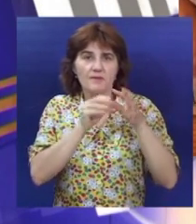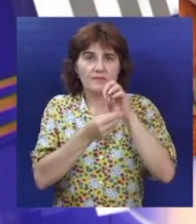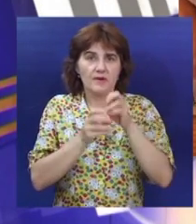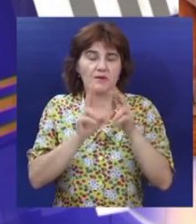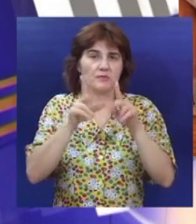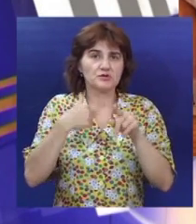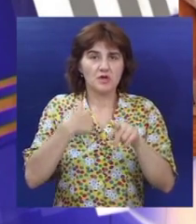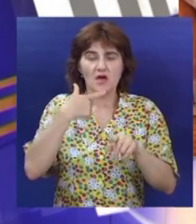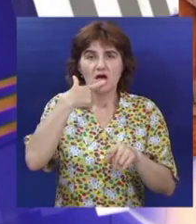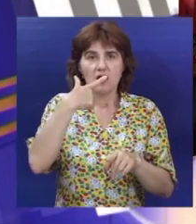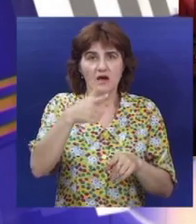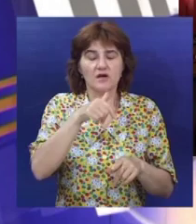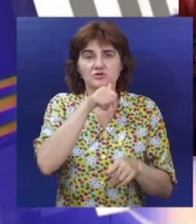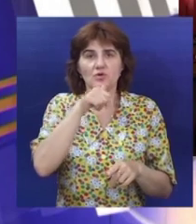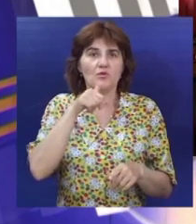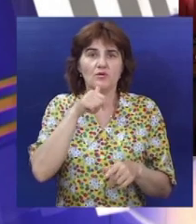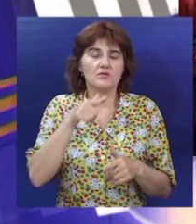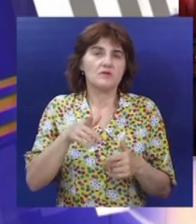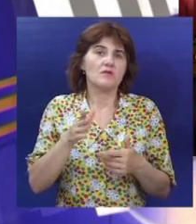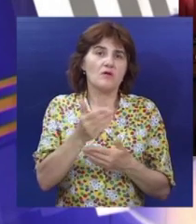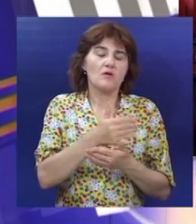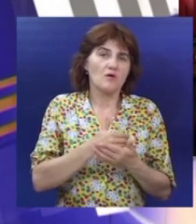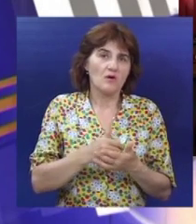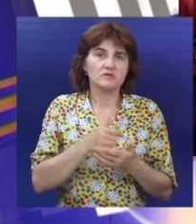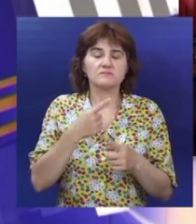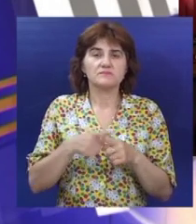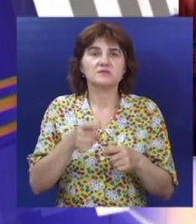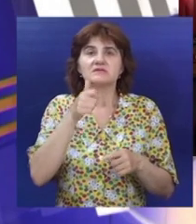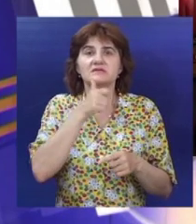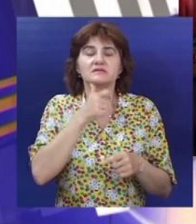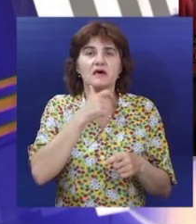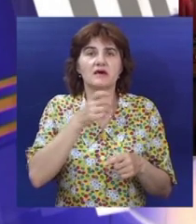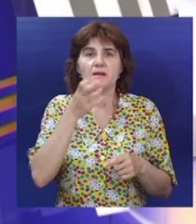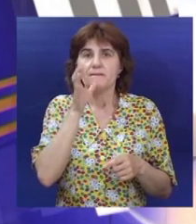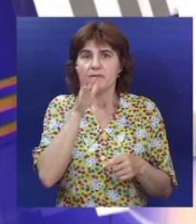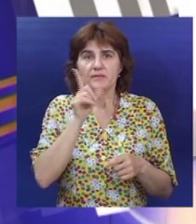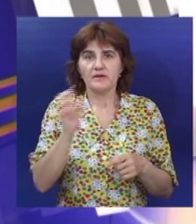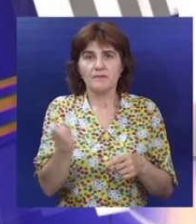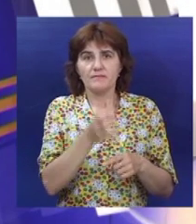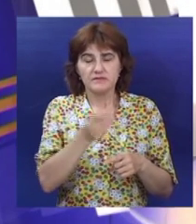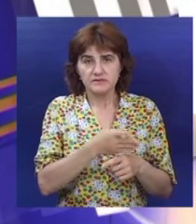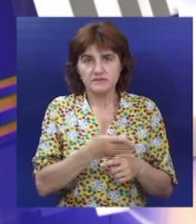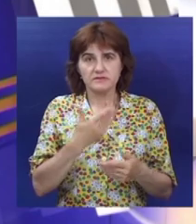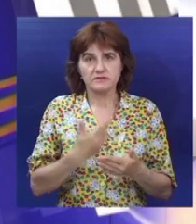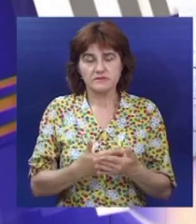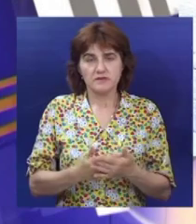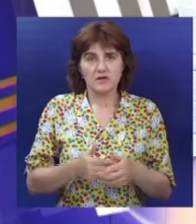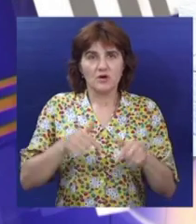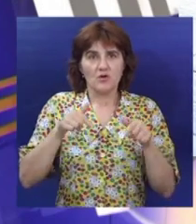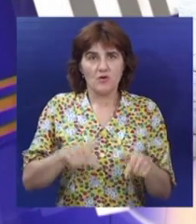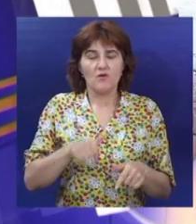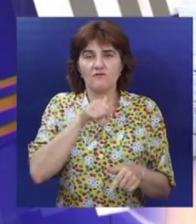papira. Može se reći da je reč o umetničkoj reciklaži, a stari papir postaje sredstvo umetničkog izražavanja. U